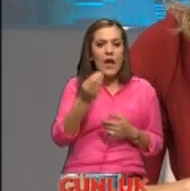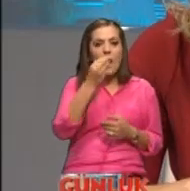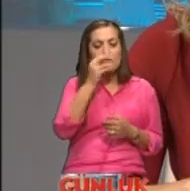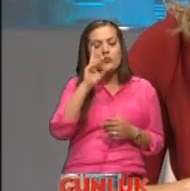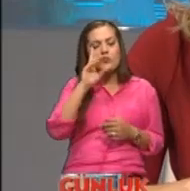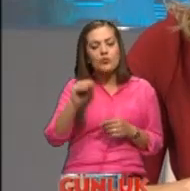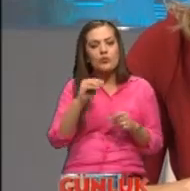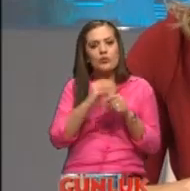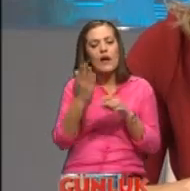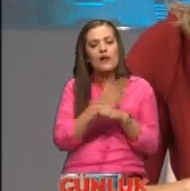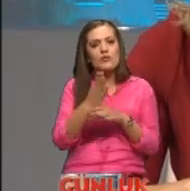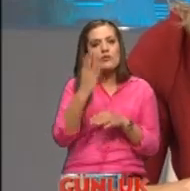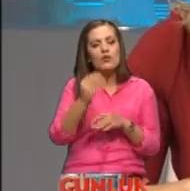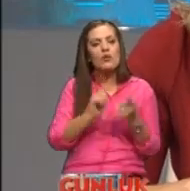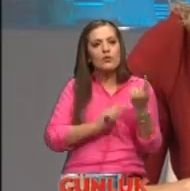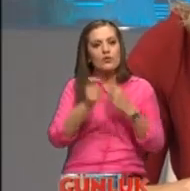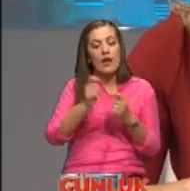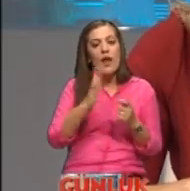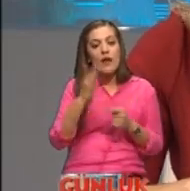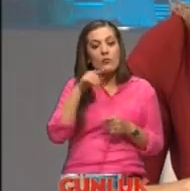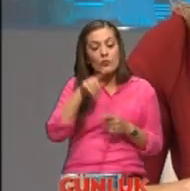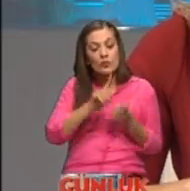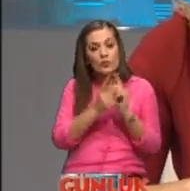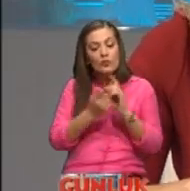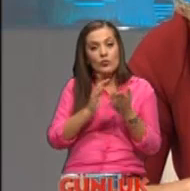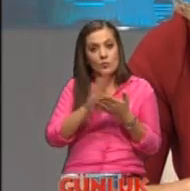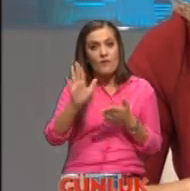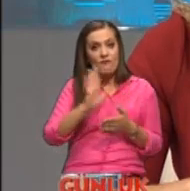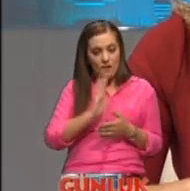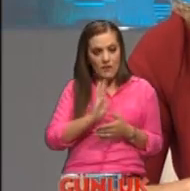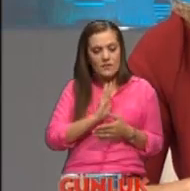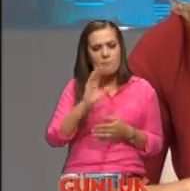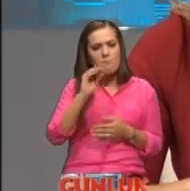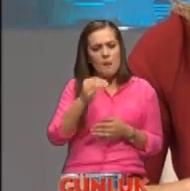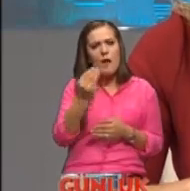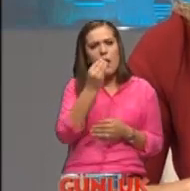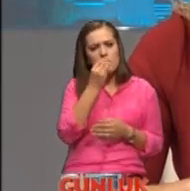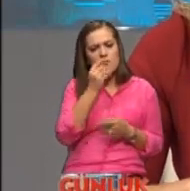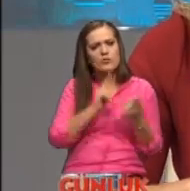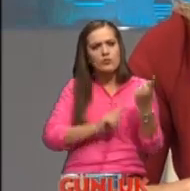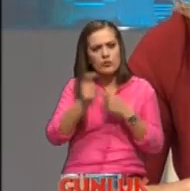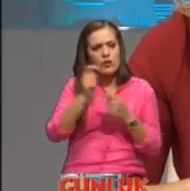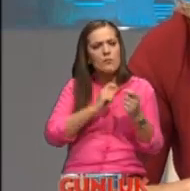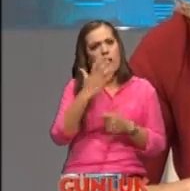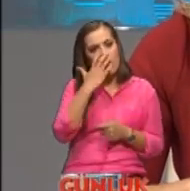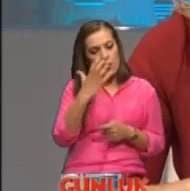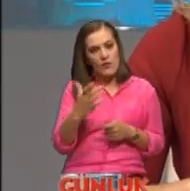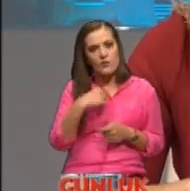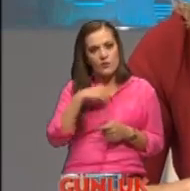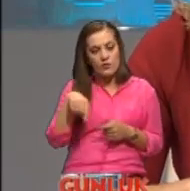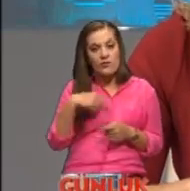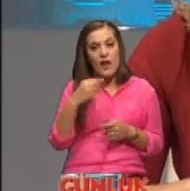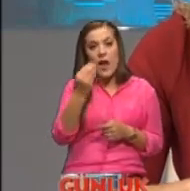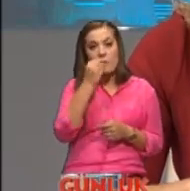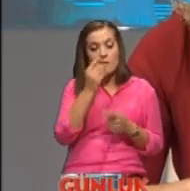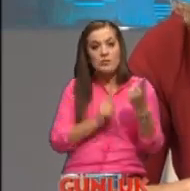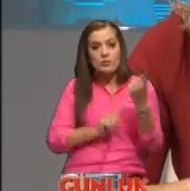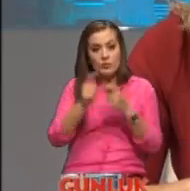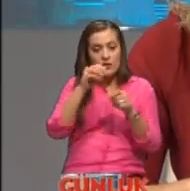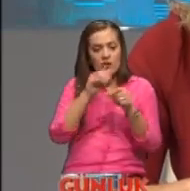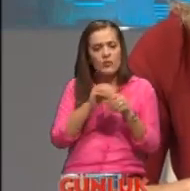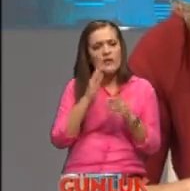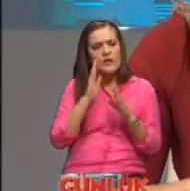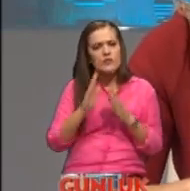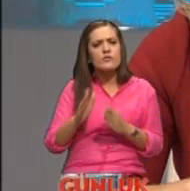Emziği uyku aracı olarak kullanıyor. Eğer bu tür durumlar varsa bebeği emzik kullanmasını öneriyoruz. Emzik kullanırken